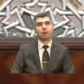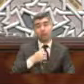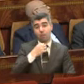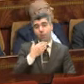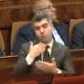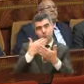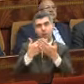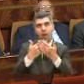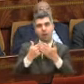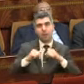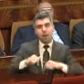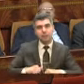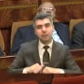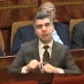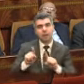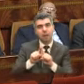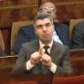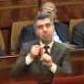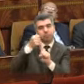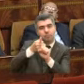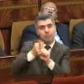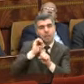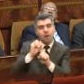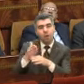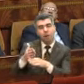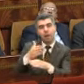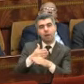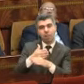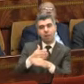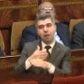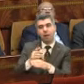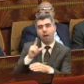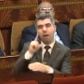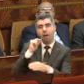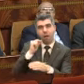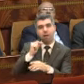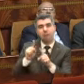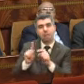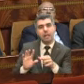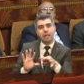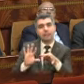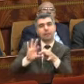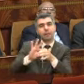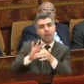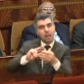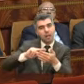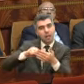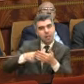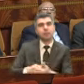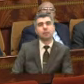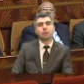رأس هذا القطاع المهم والحيوي، كيفما سبقني السيد النائب المحترم على الاتفاقية الإقليمية ما